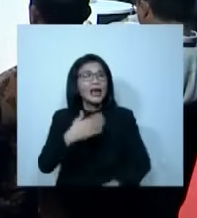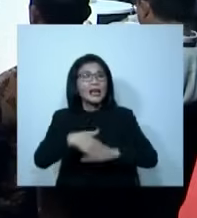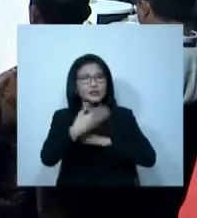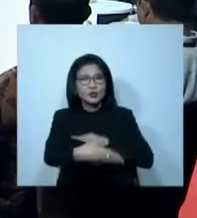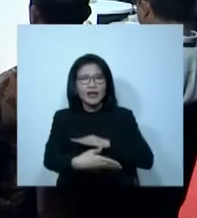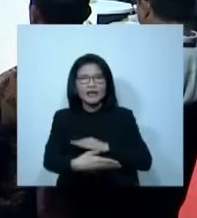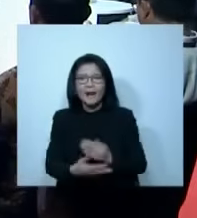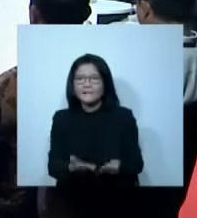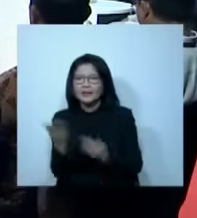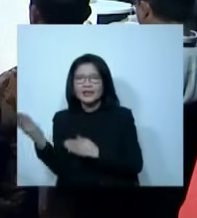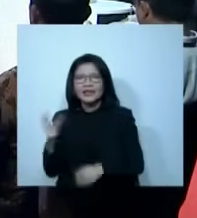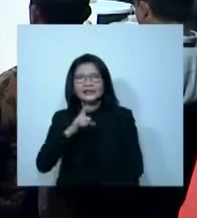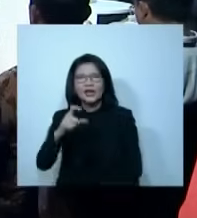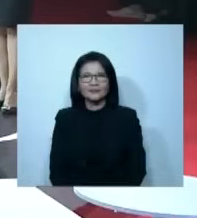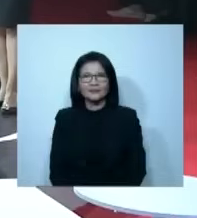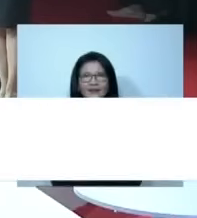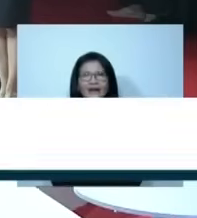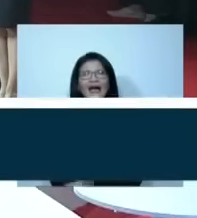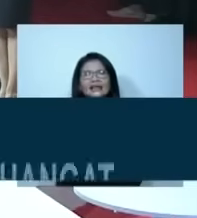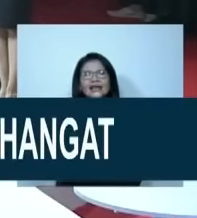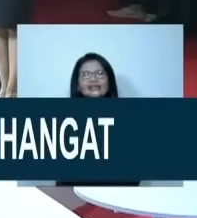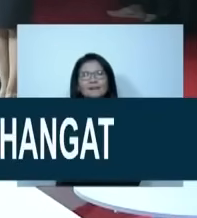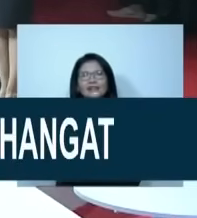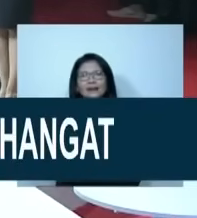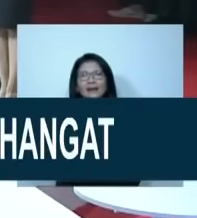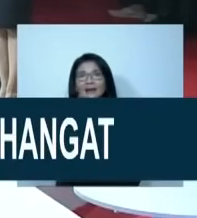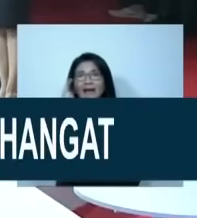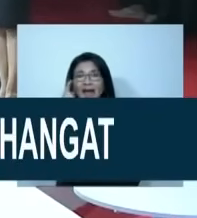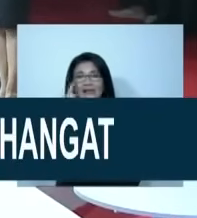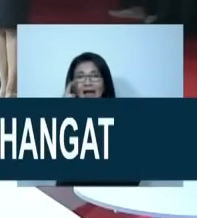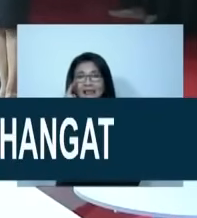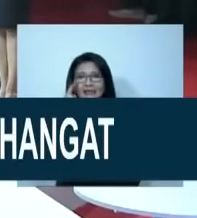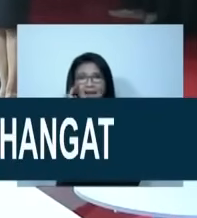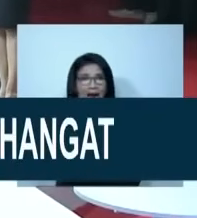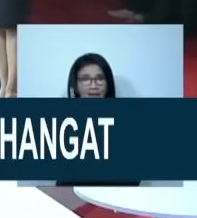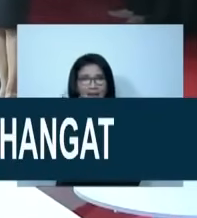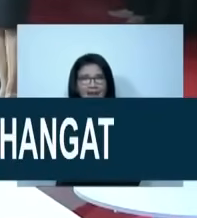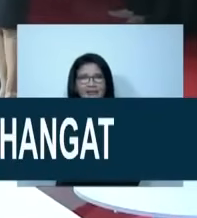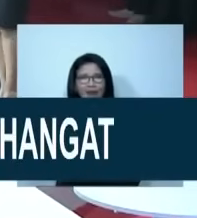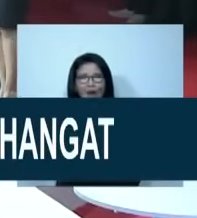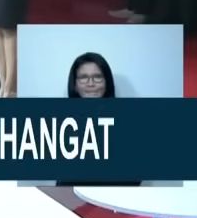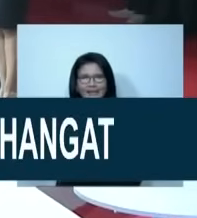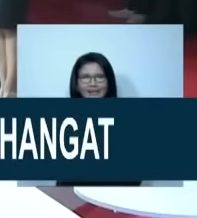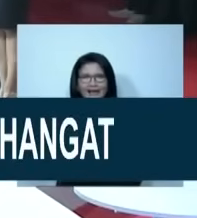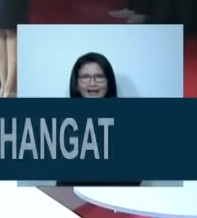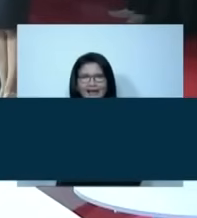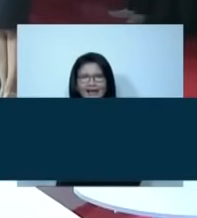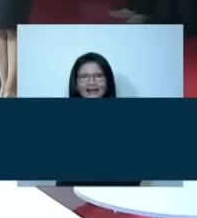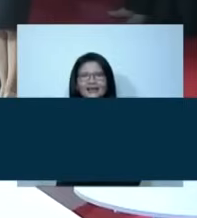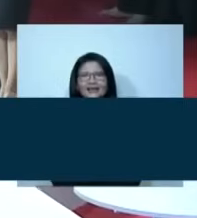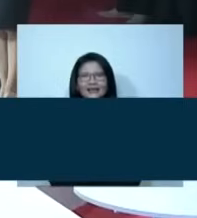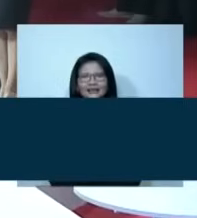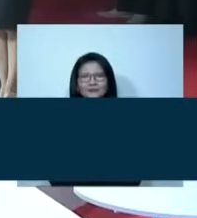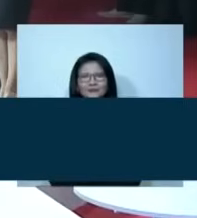202at ked besok 22 Desember 2023 berbeda tempat Komisi Pemilihan Umum kali ini menampilkan